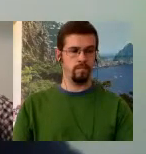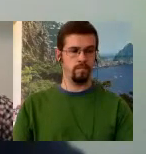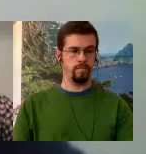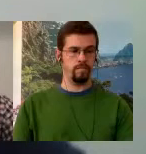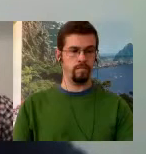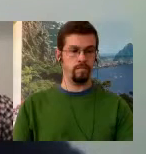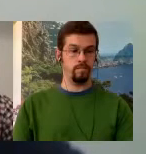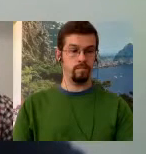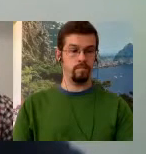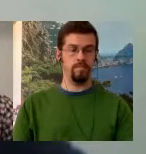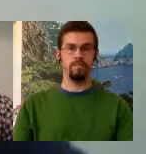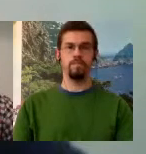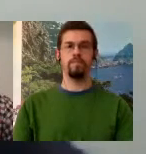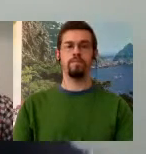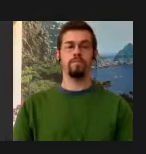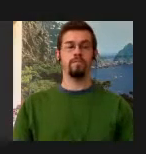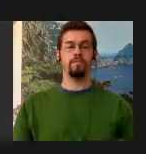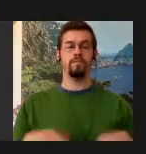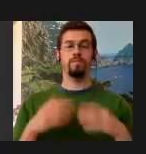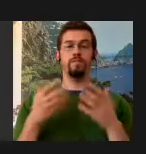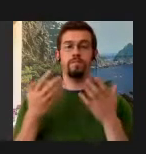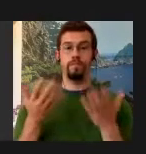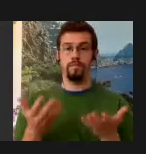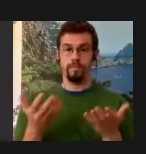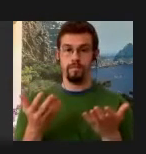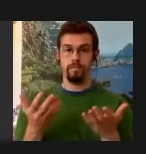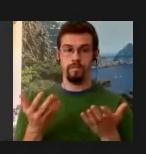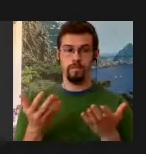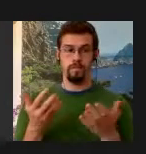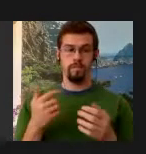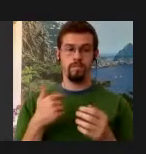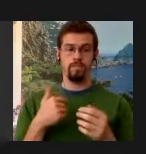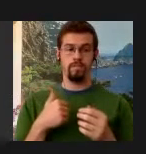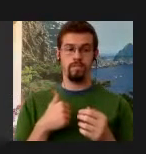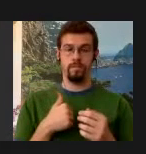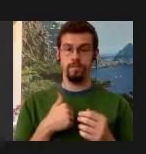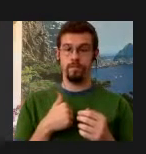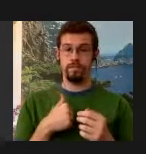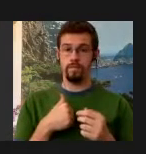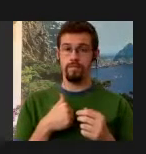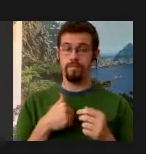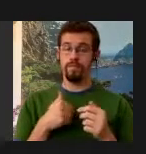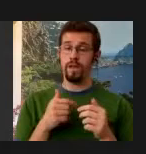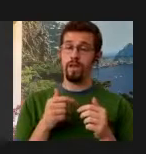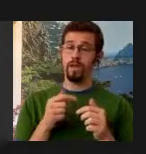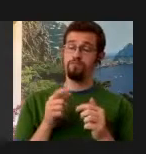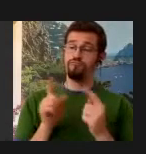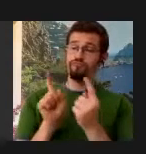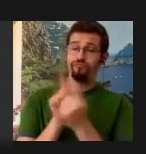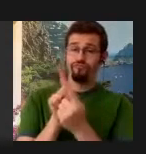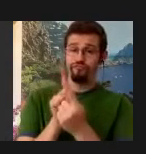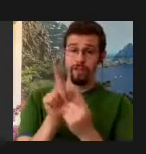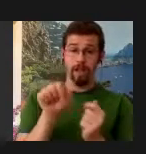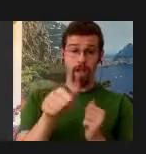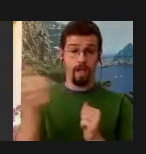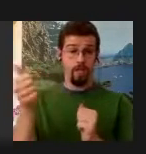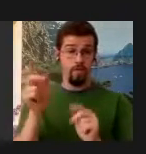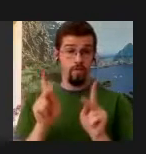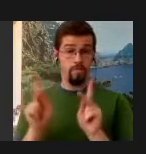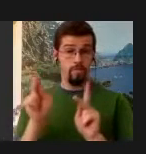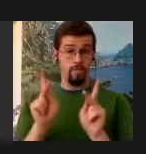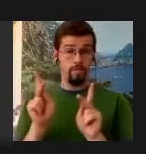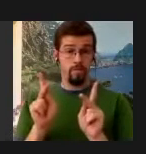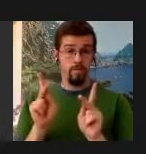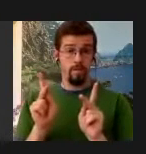الدروس. And so after that, when I was talking with other people, and even when I